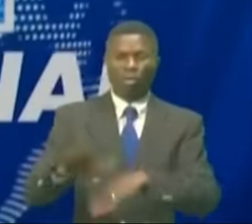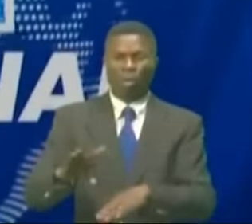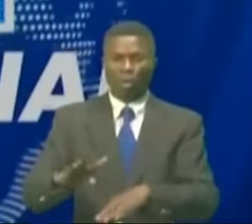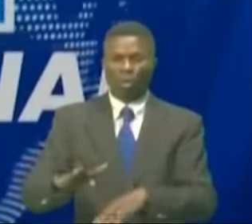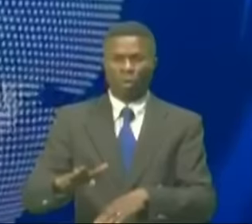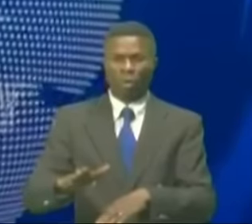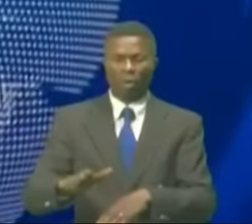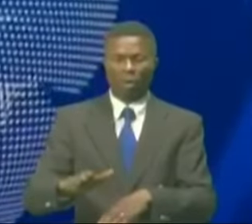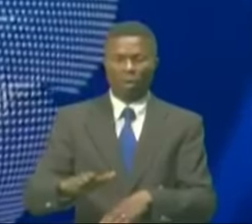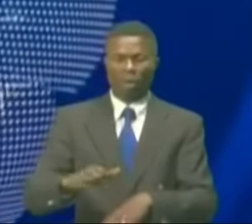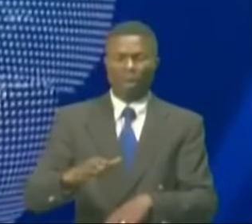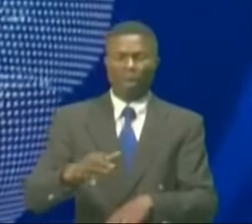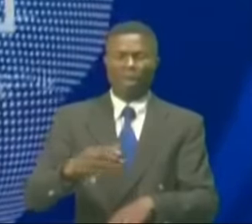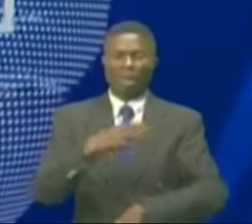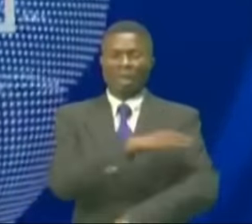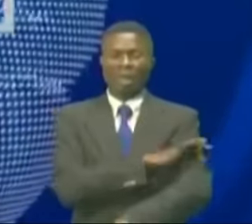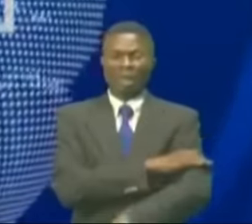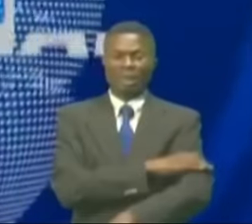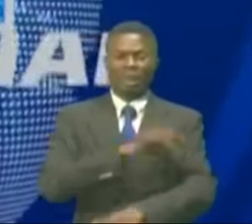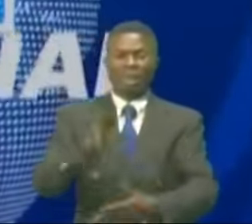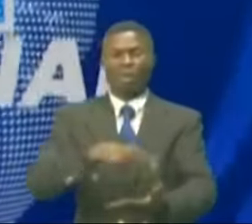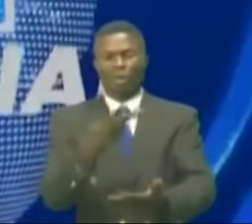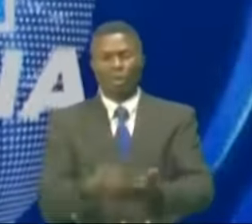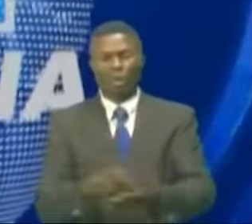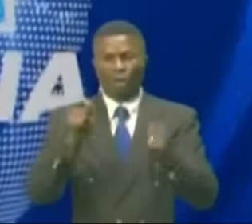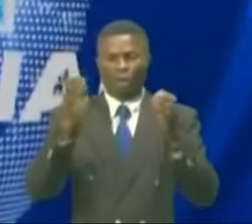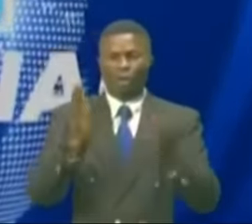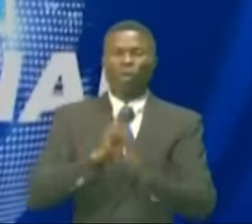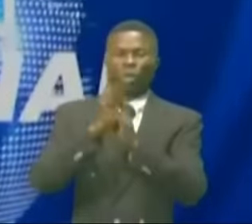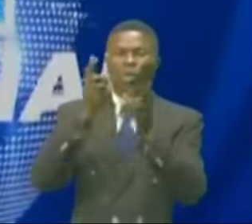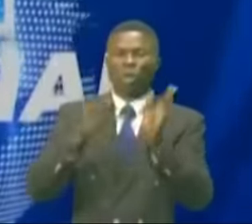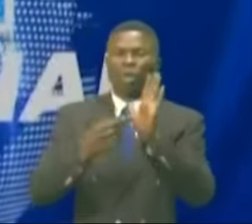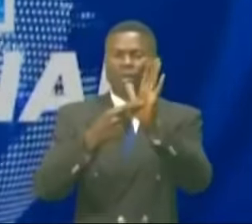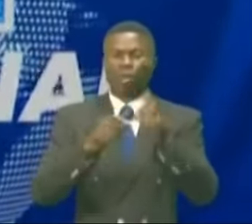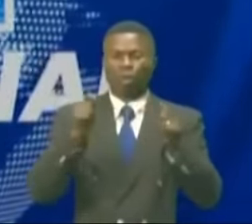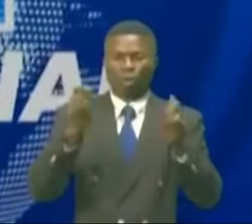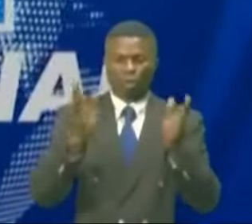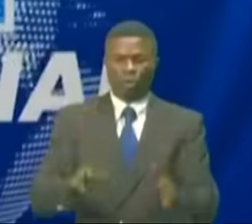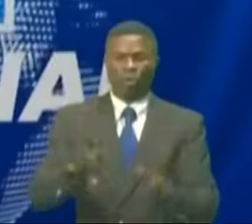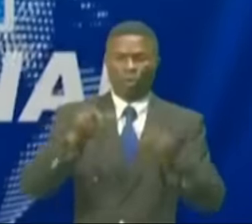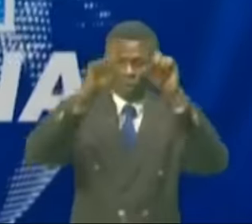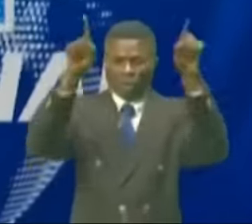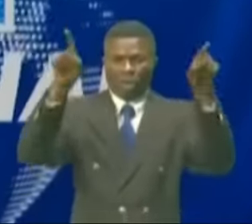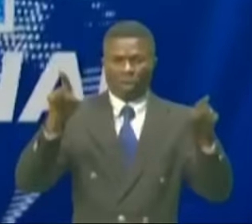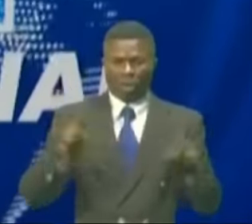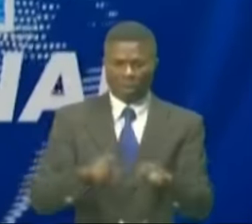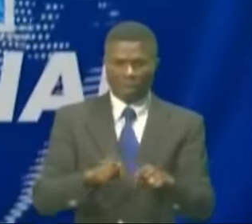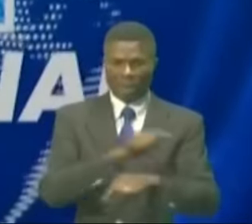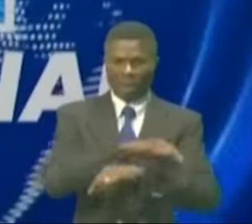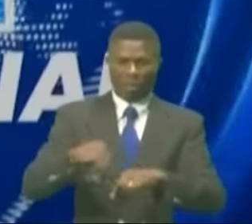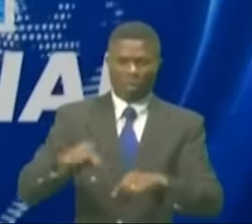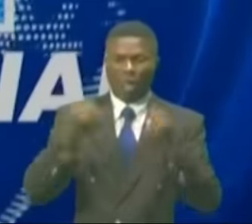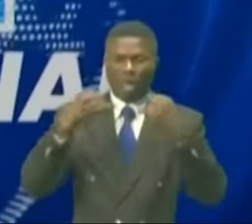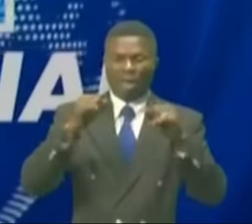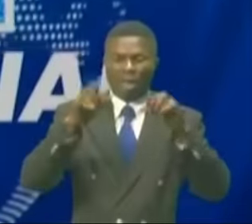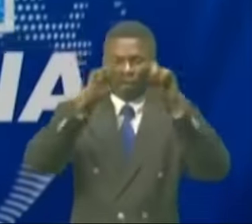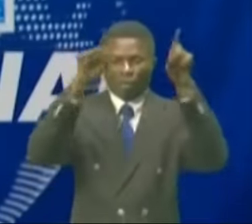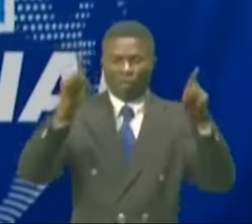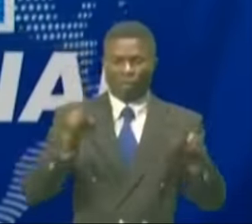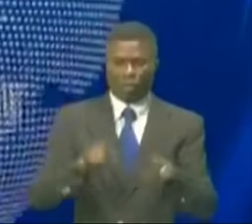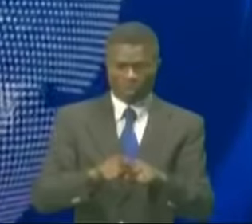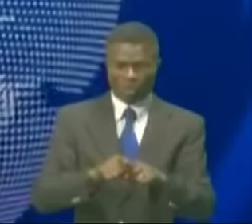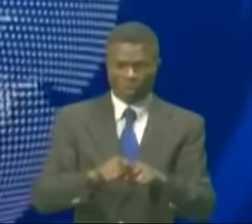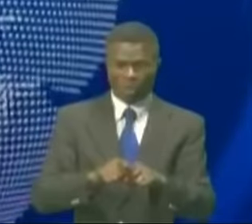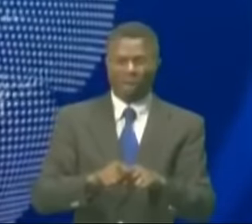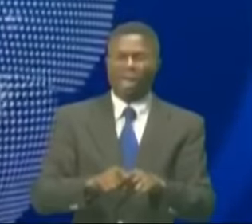par une crise de tension. Journaliste, reporter, présentateur du journal télévisé à la direction des infos TV, c'est un